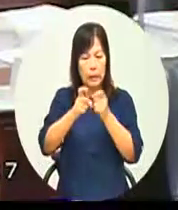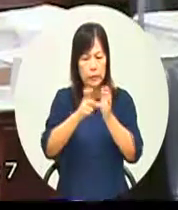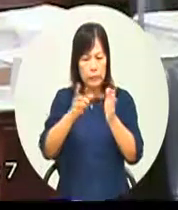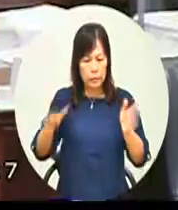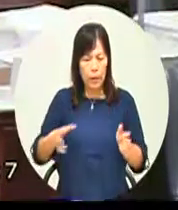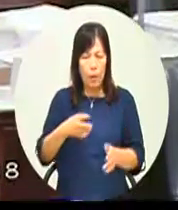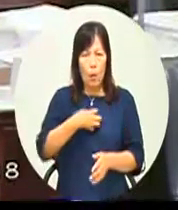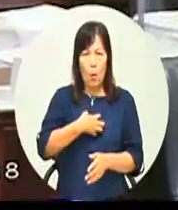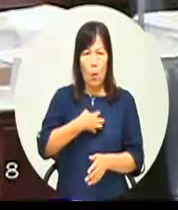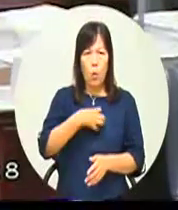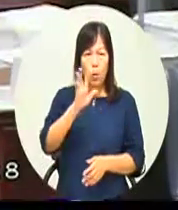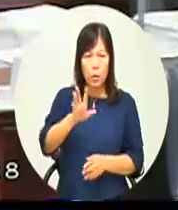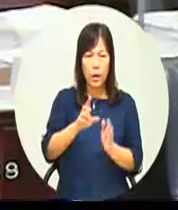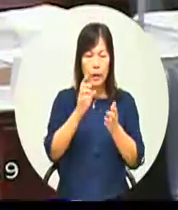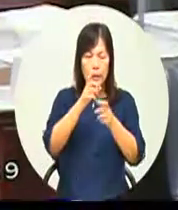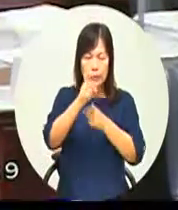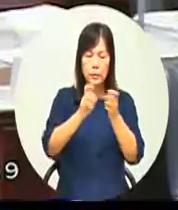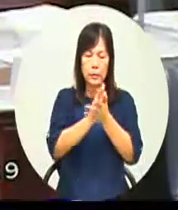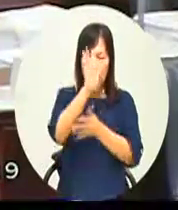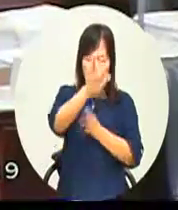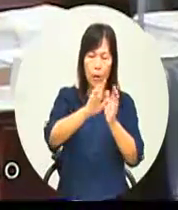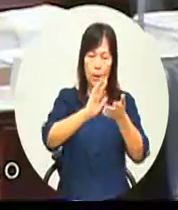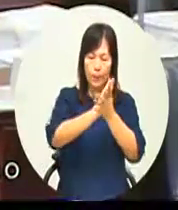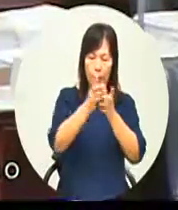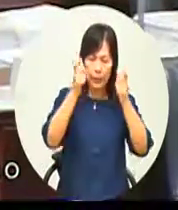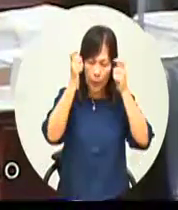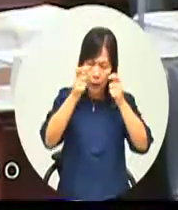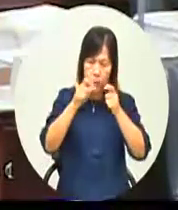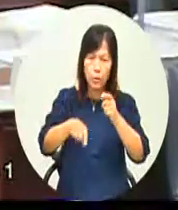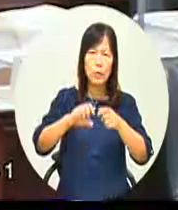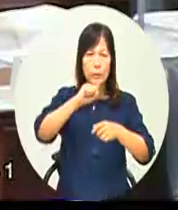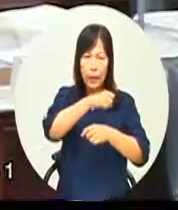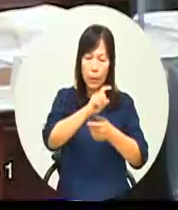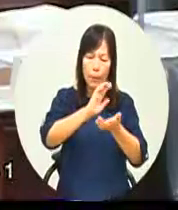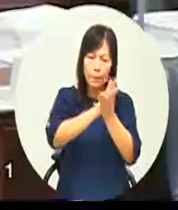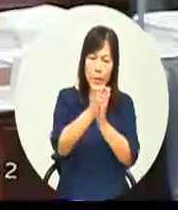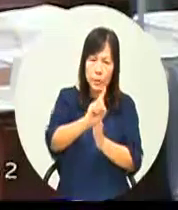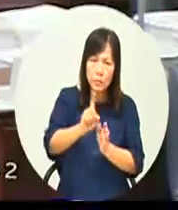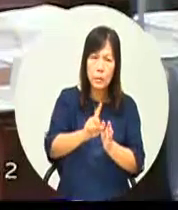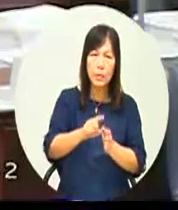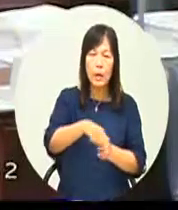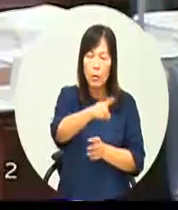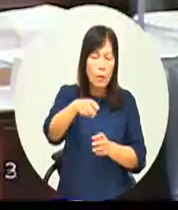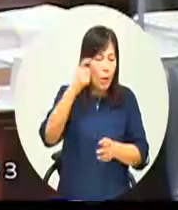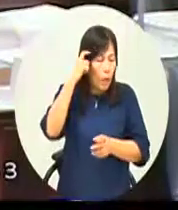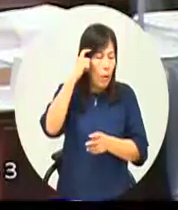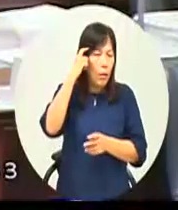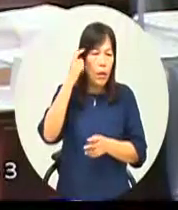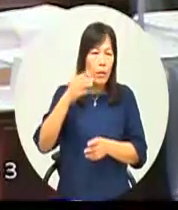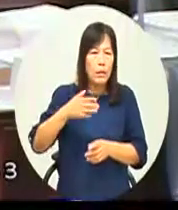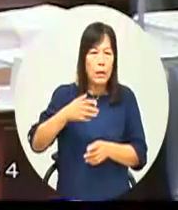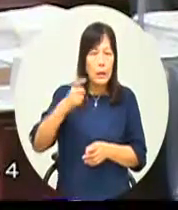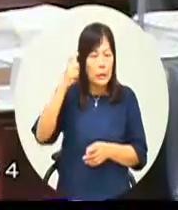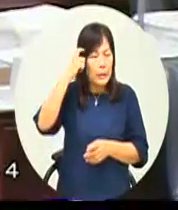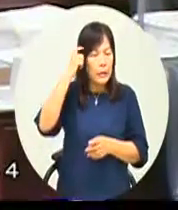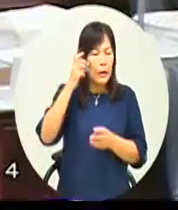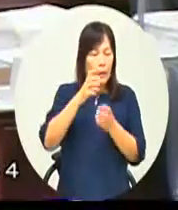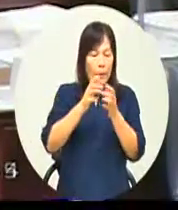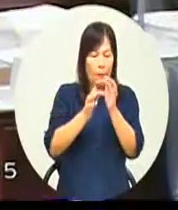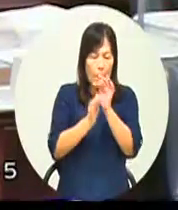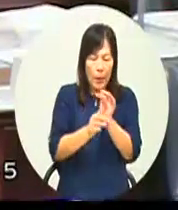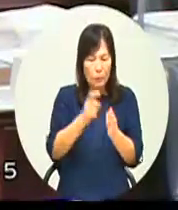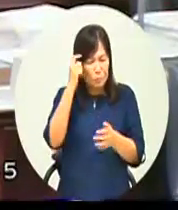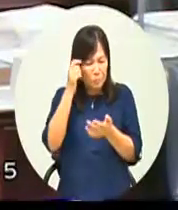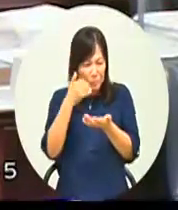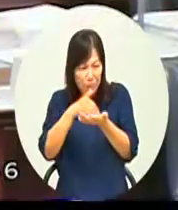盘啊，十年之后的高雄，十年之后的台湾会变成什么样，其实大家也并不是那么能够精准的去预估